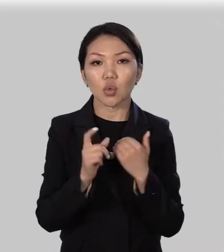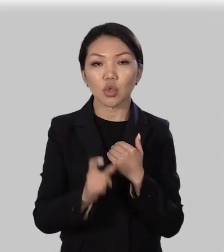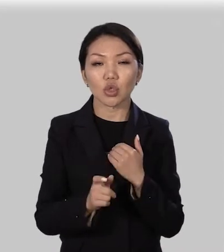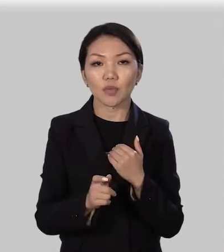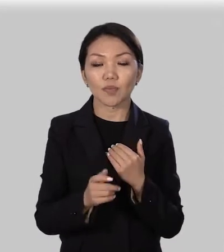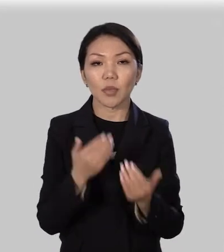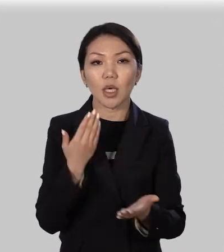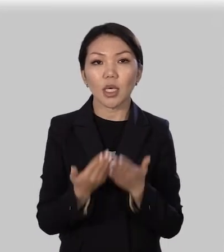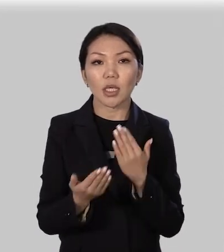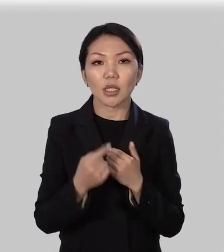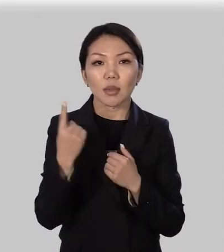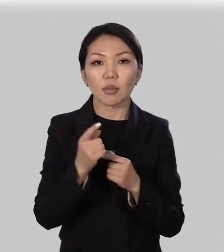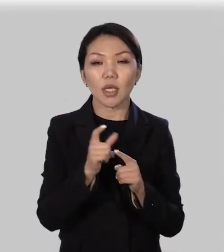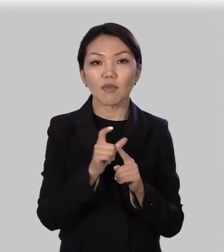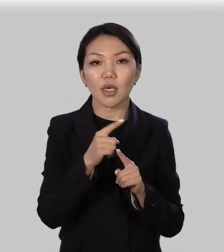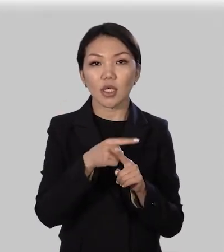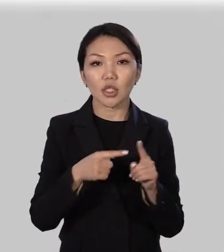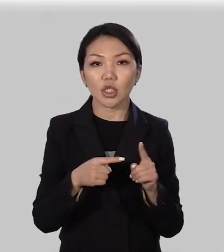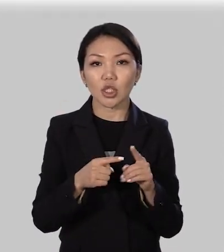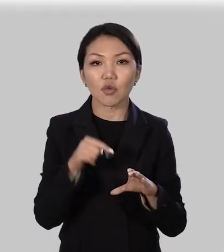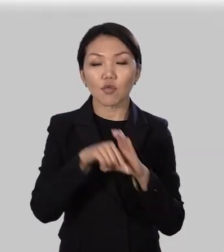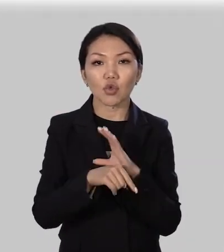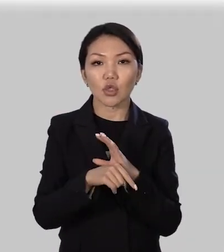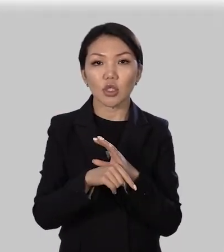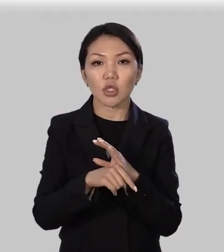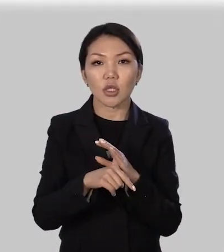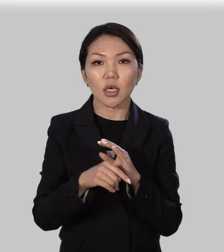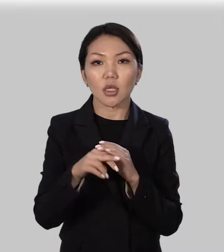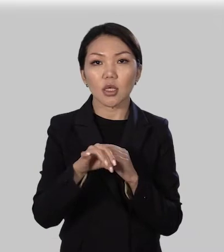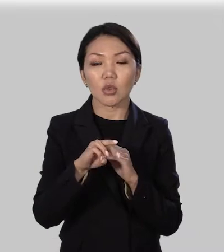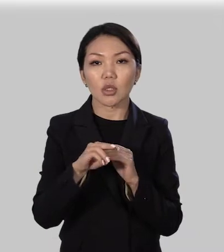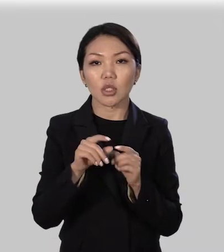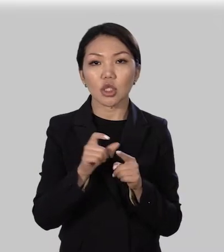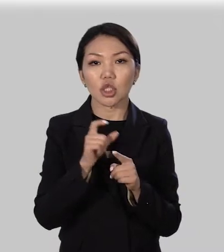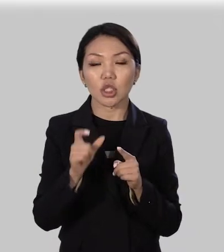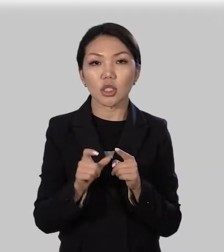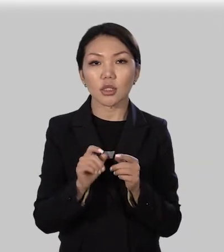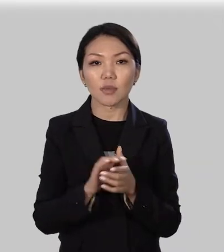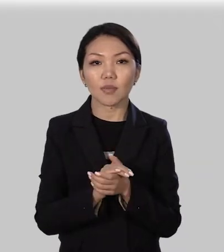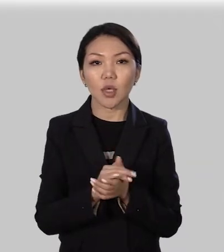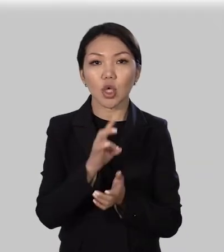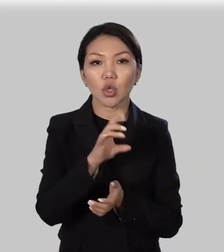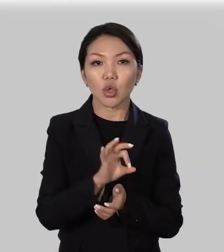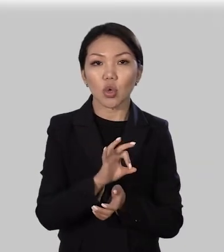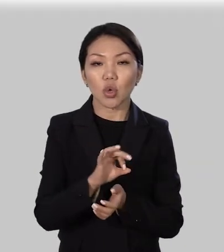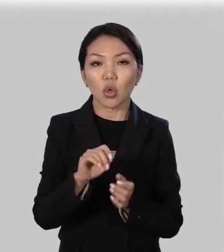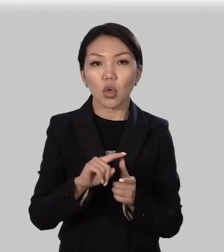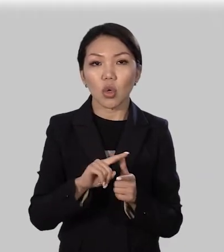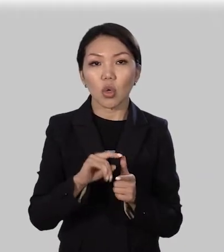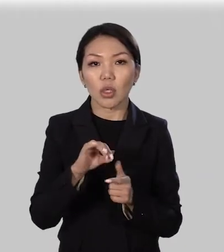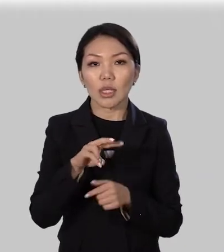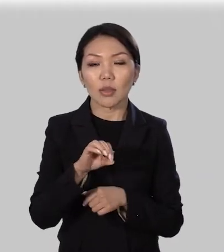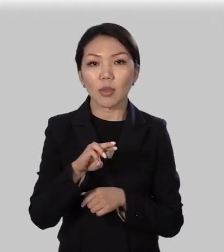Если первая часть включена в ряд однородных членов или параллельных конструкций. Ну или потому, что он так